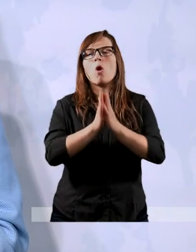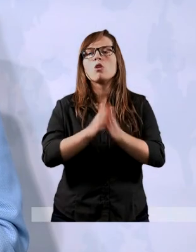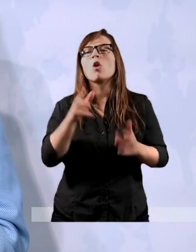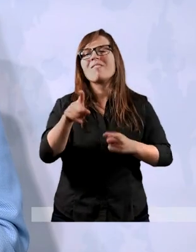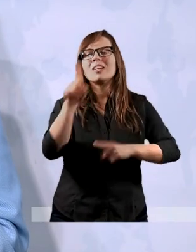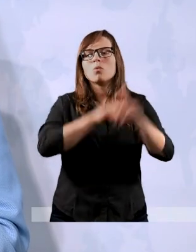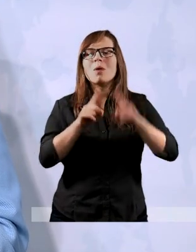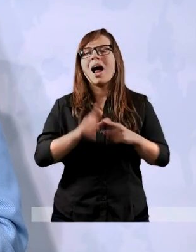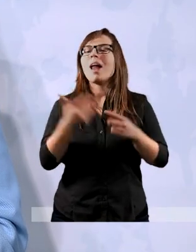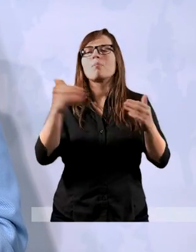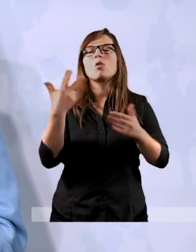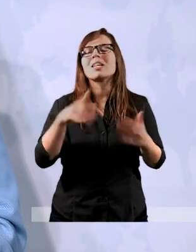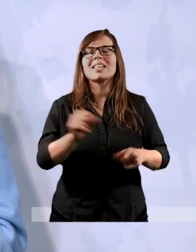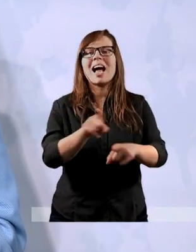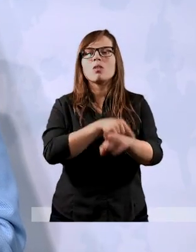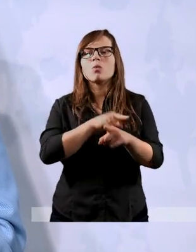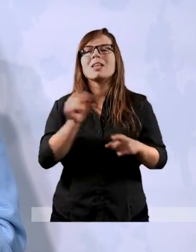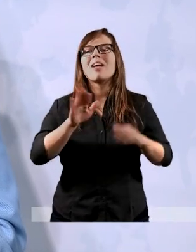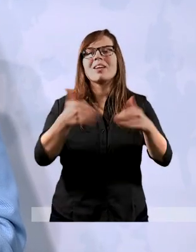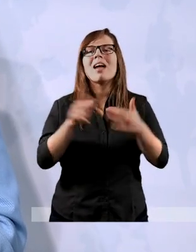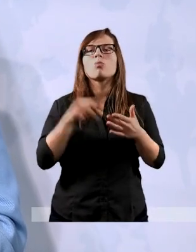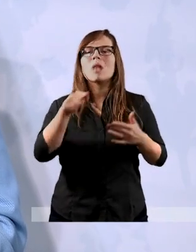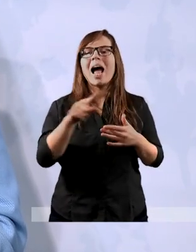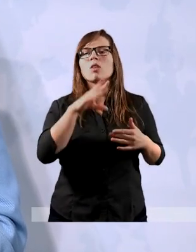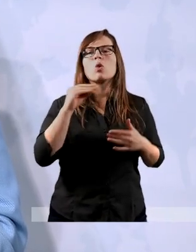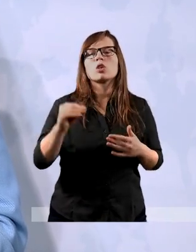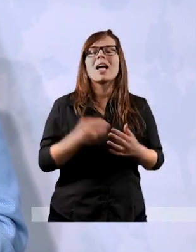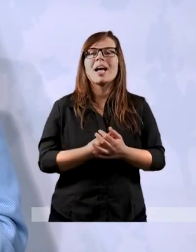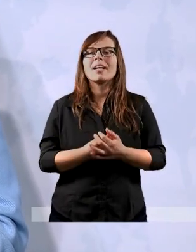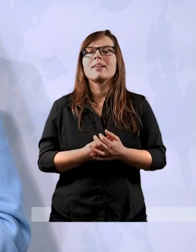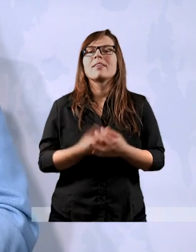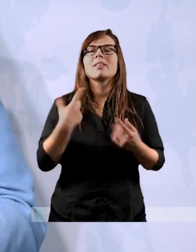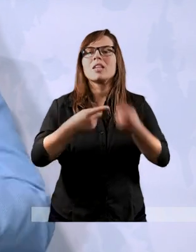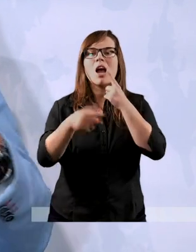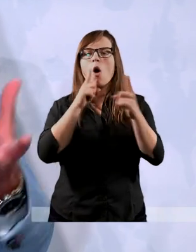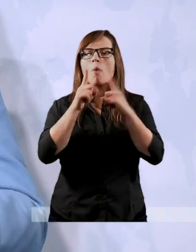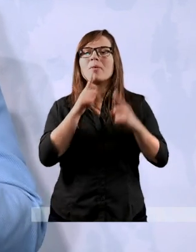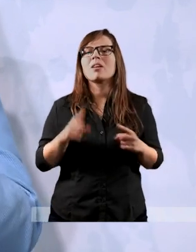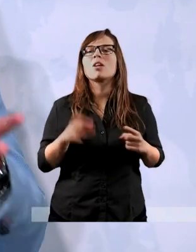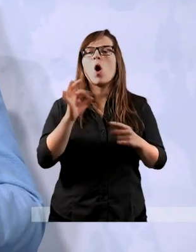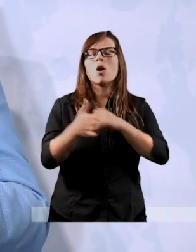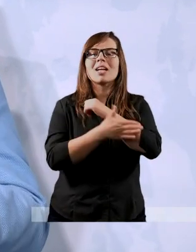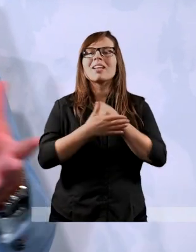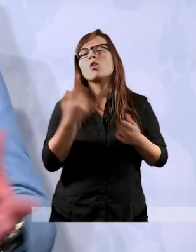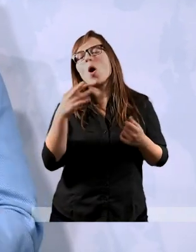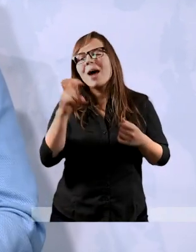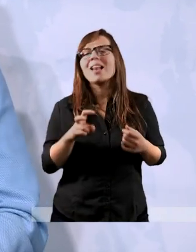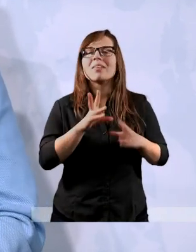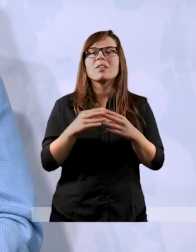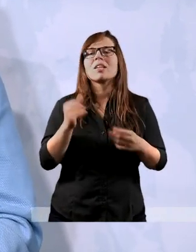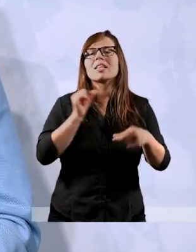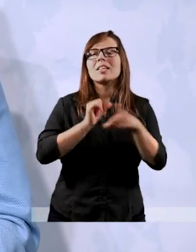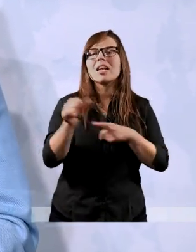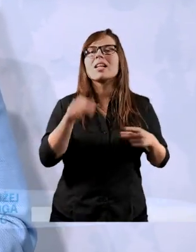słowa wytłumaczenia, ale może nie za długo, ze względu na to, że nie rozmawiamy o zasadach, dogmatach.